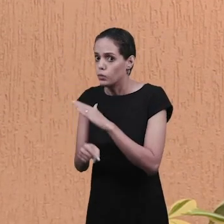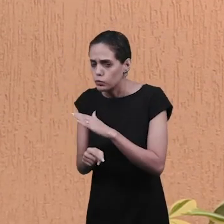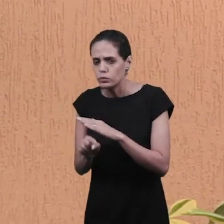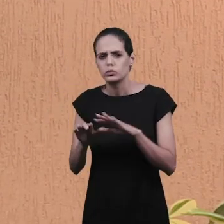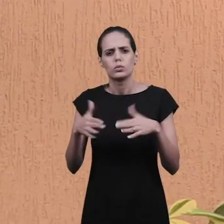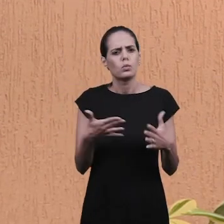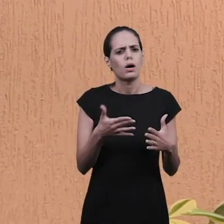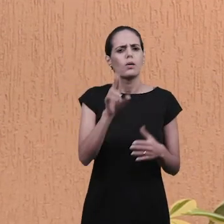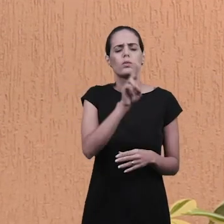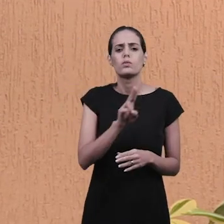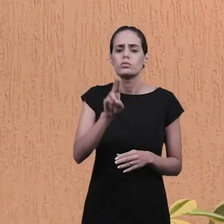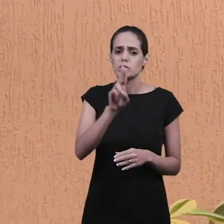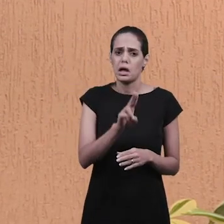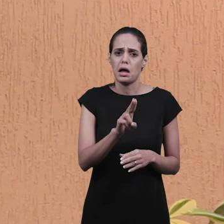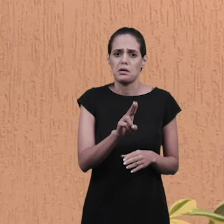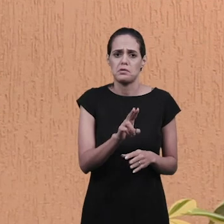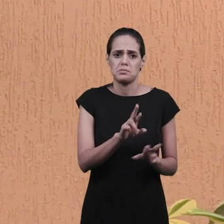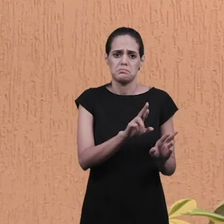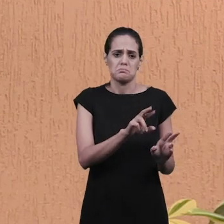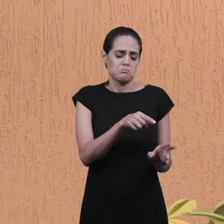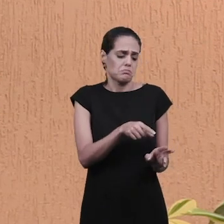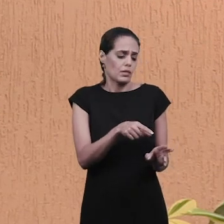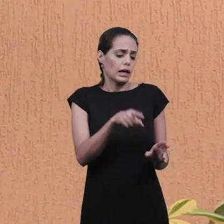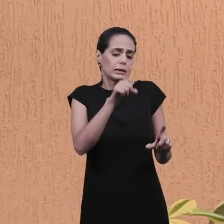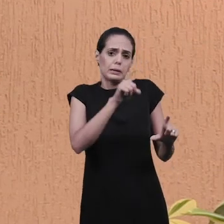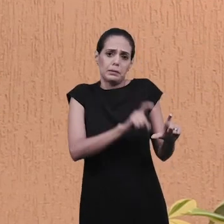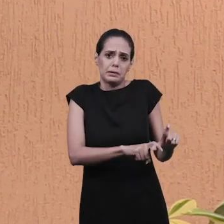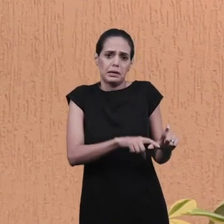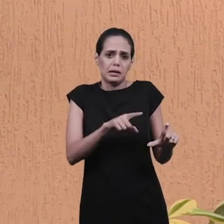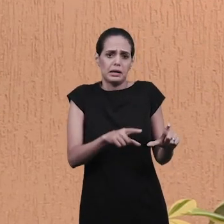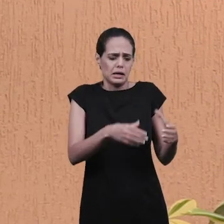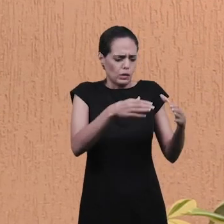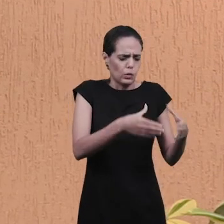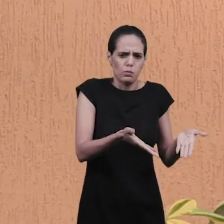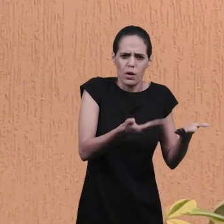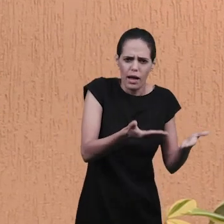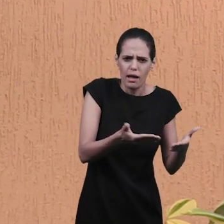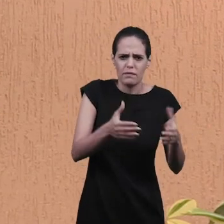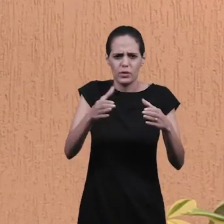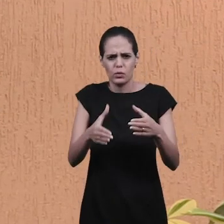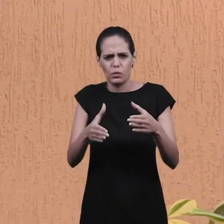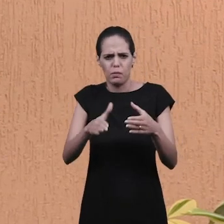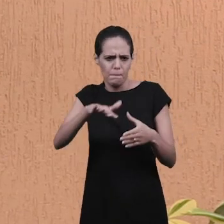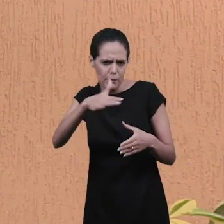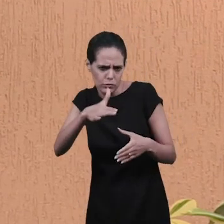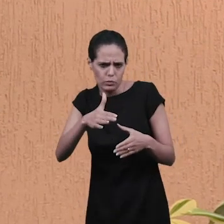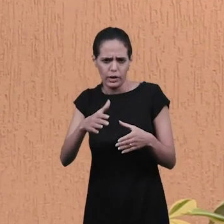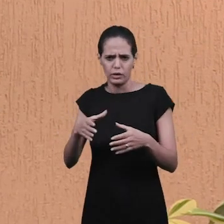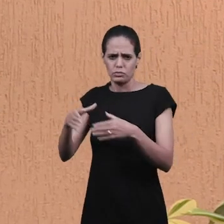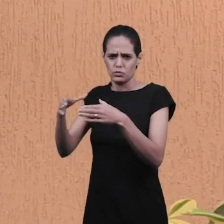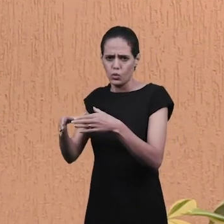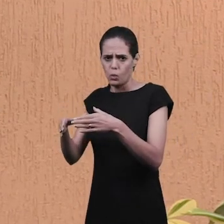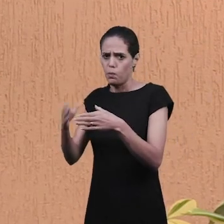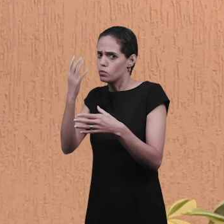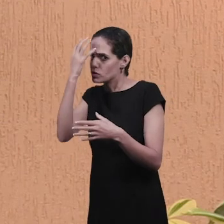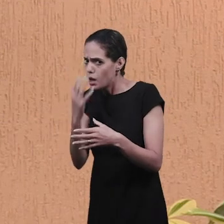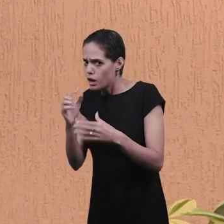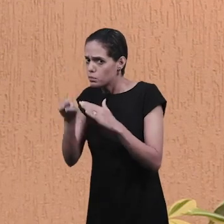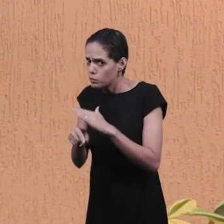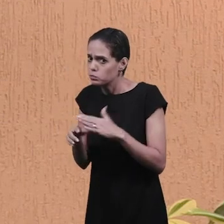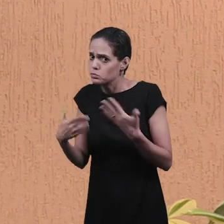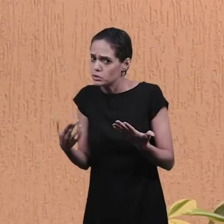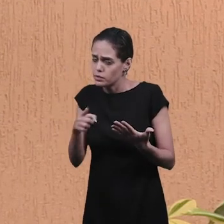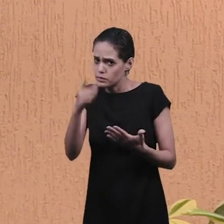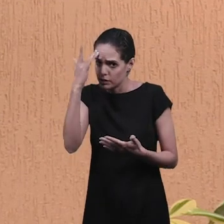je vais utiliser va dépendre de quel niveau d'engagement de cet enfant. Donc, je peux utiliser